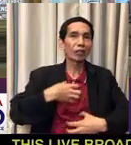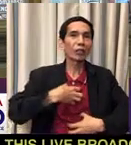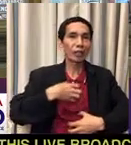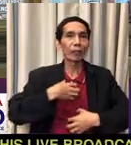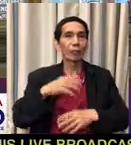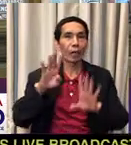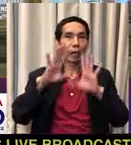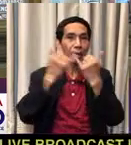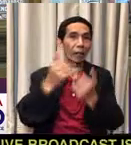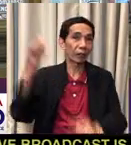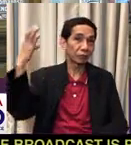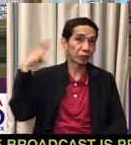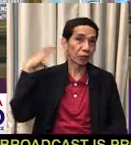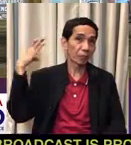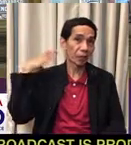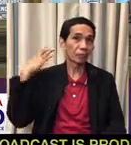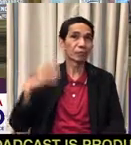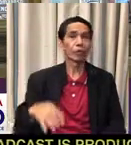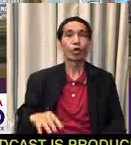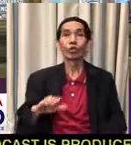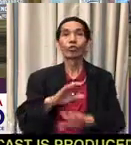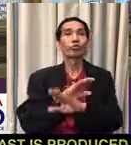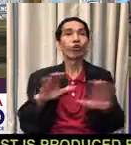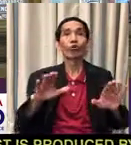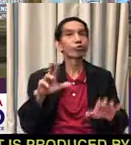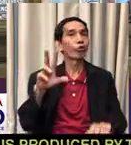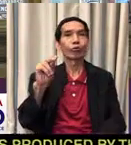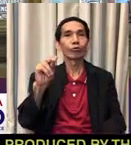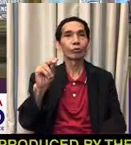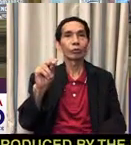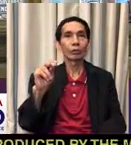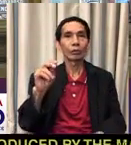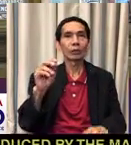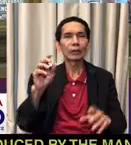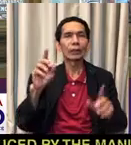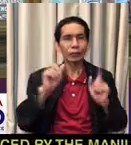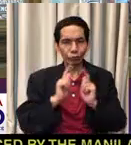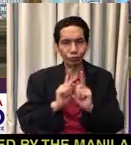yan. O, eh, wag po. Sumabay na po kayo sa pag-aayos.